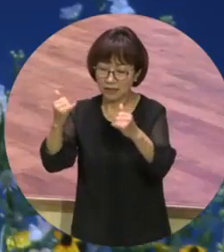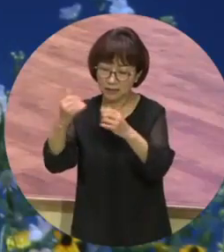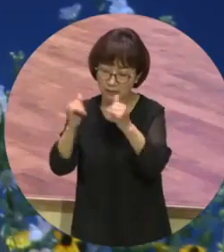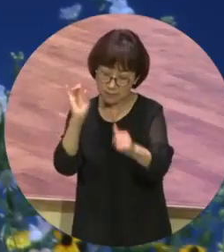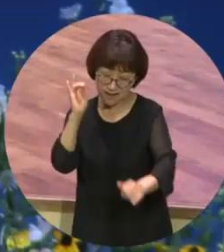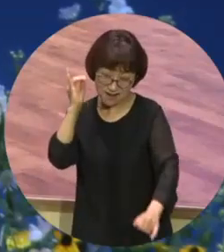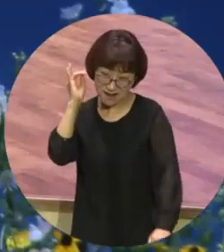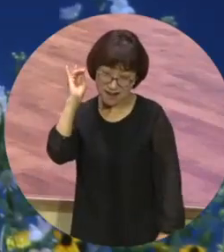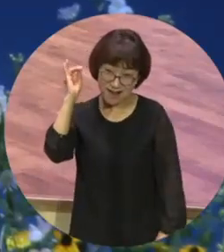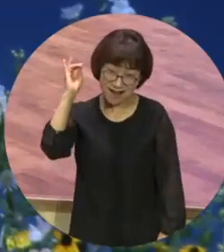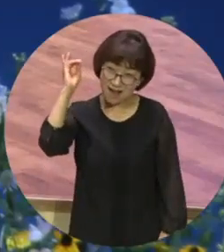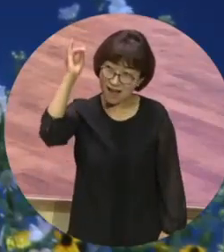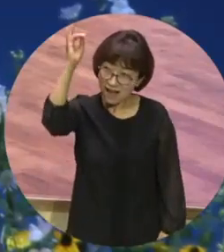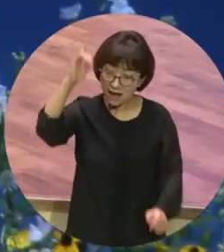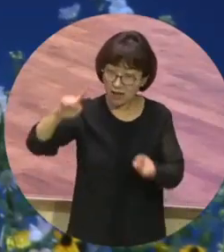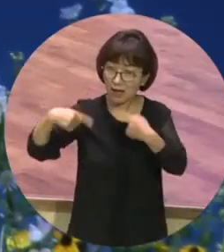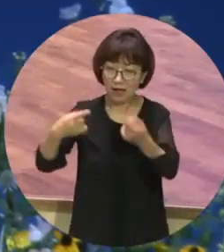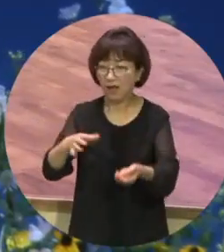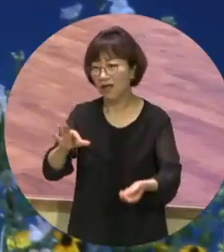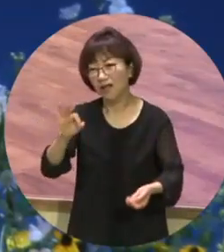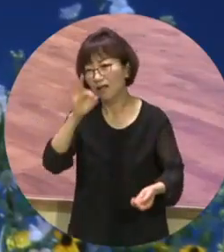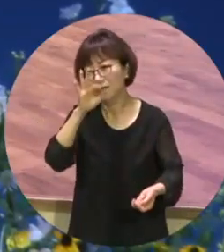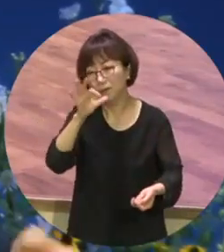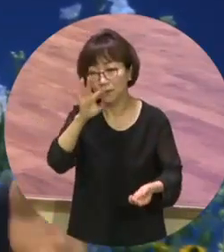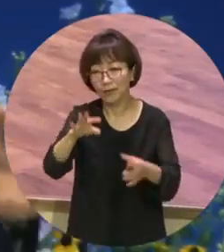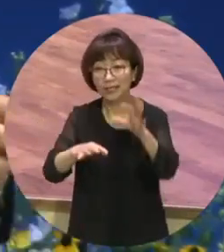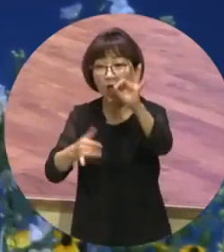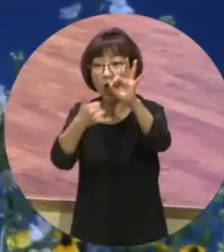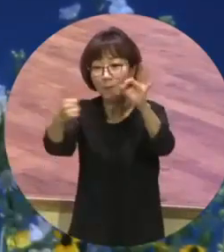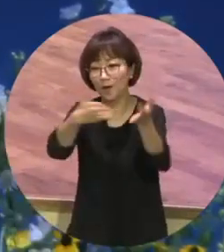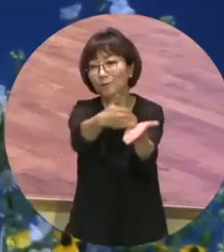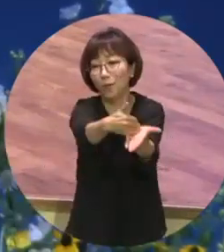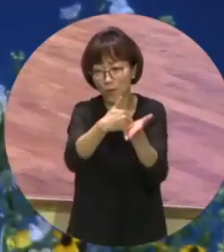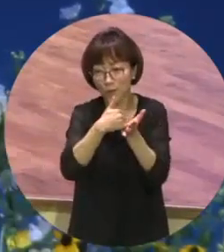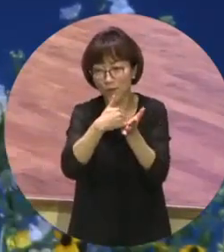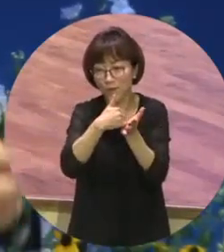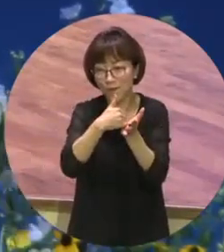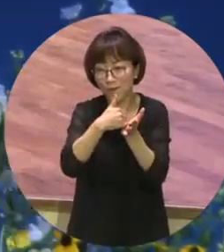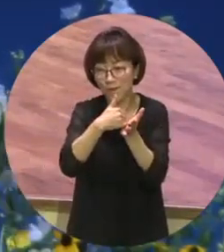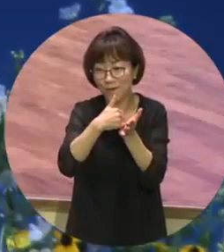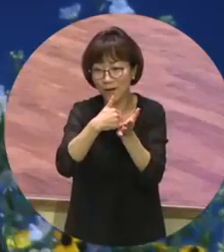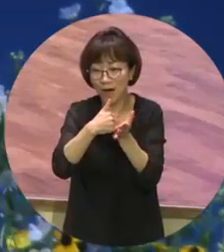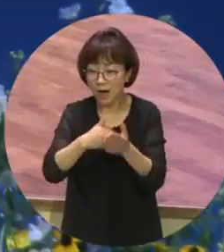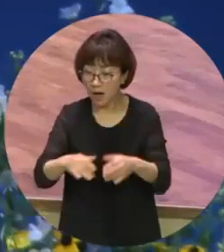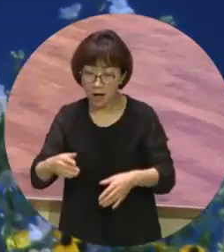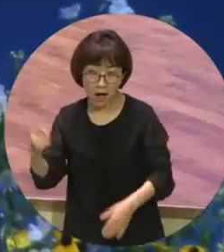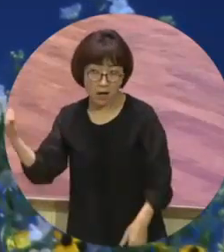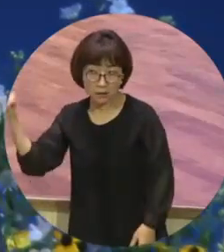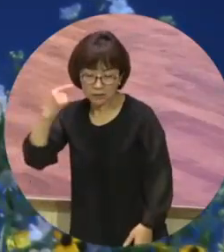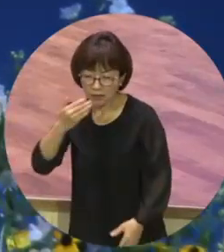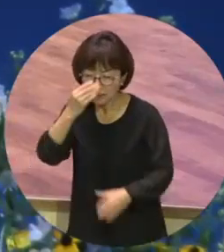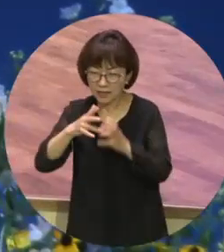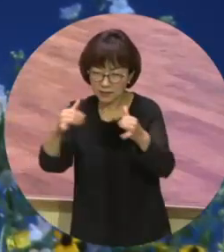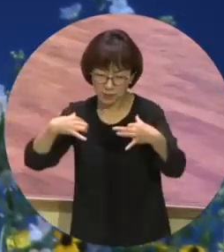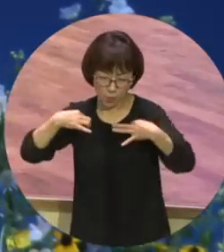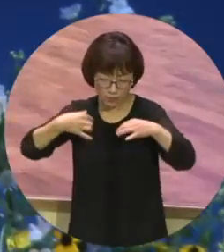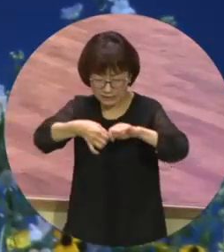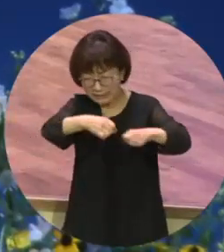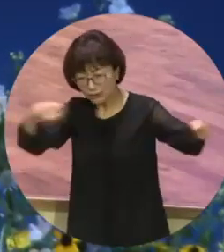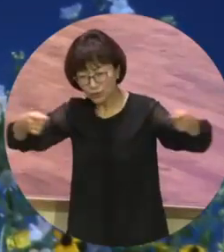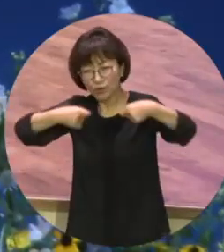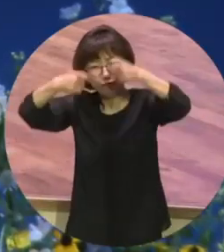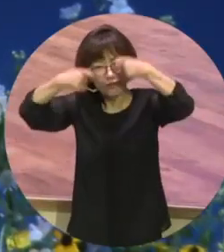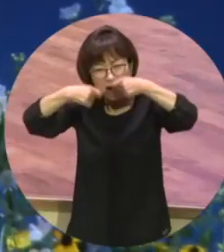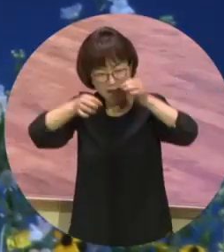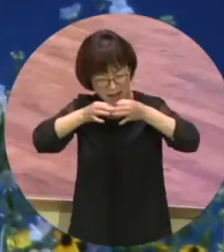절대로 못 들어갑니다. 보고할 때 뭐 세례를 비롯한 모든 백성 옷을 찢고 난리나 통곡을 했어요. 그때